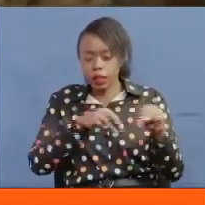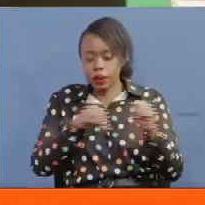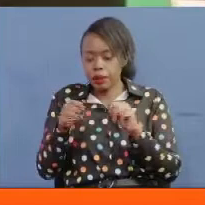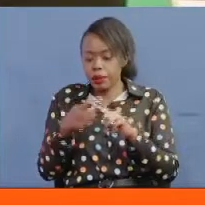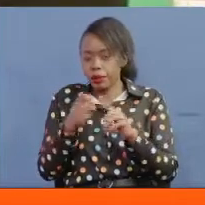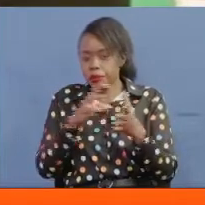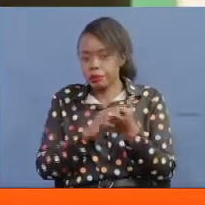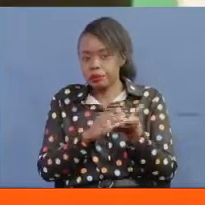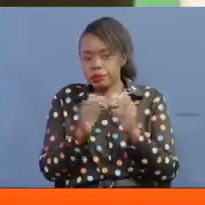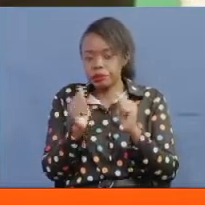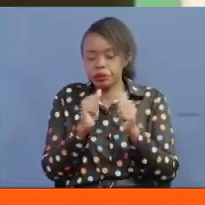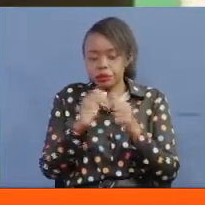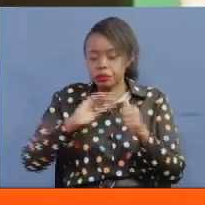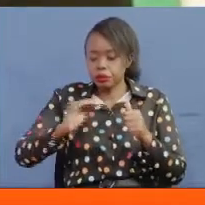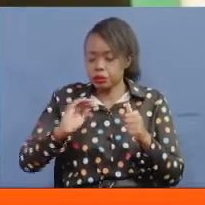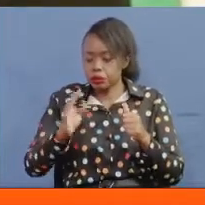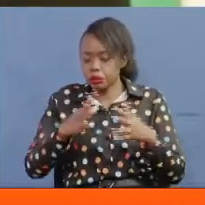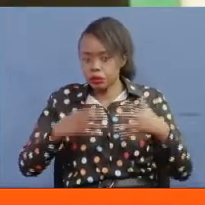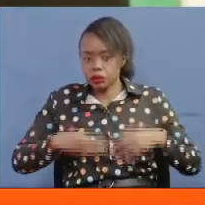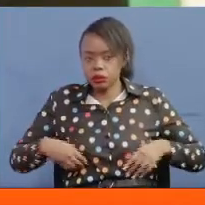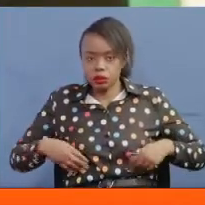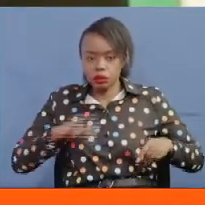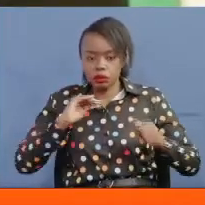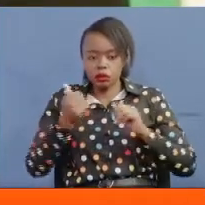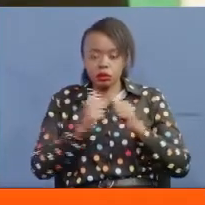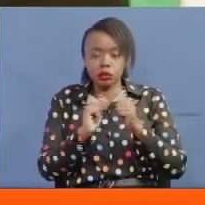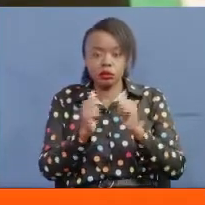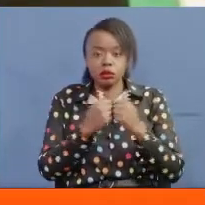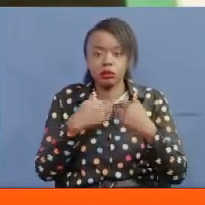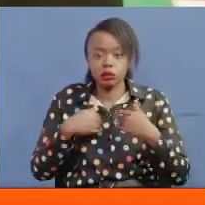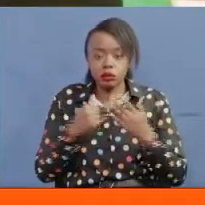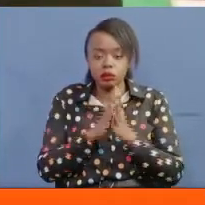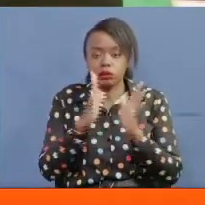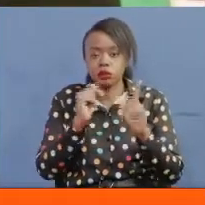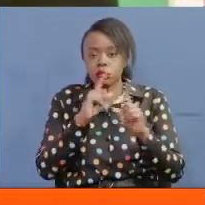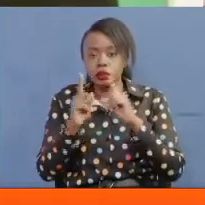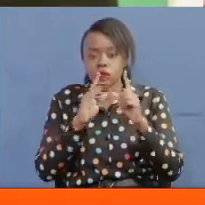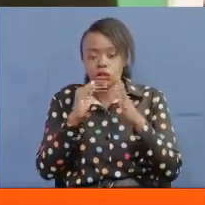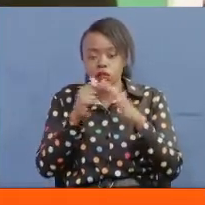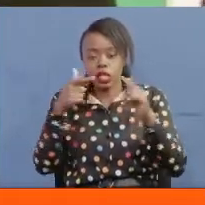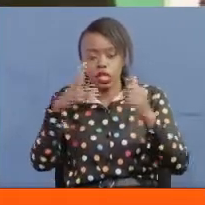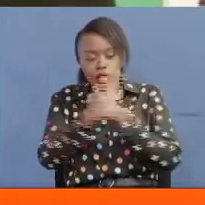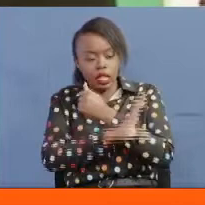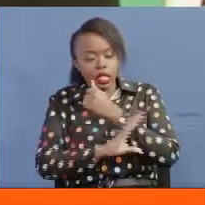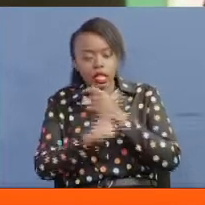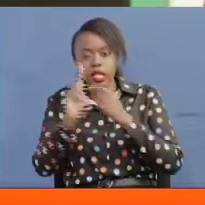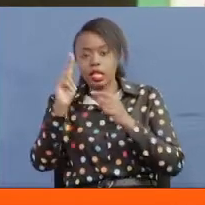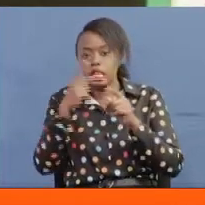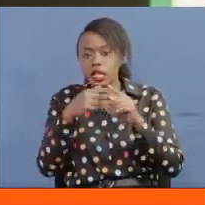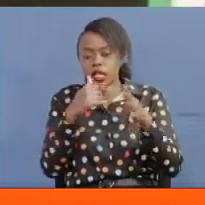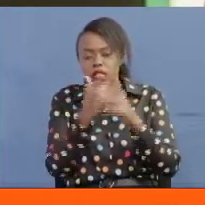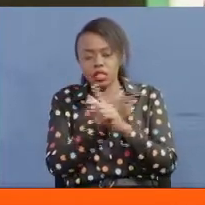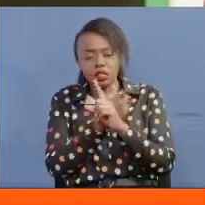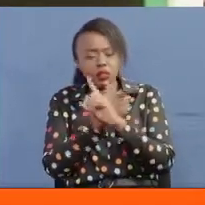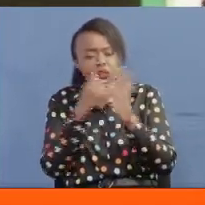koti ya Maralal katika kaunti ya Samburu, ambapo wameshtakiwa kwa kosa la kuwapo nchini Kenya kinyume cha